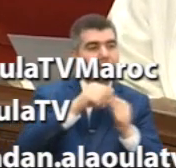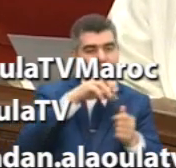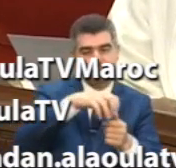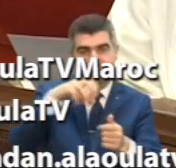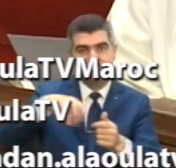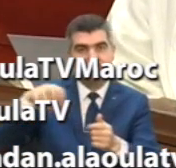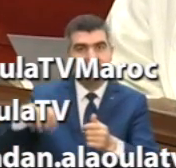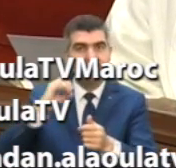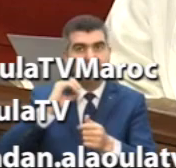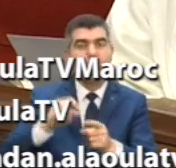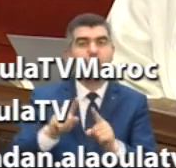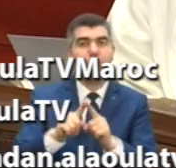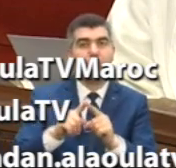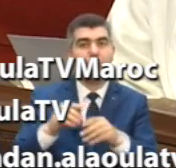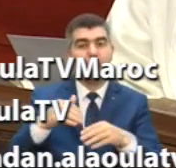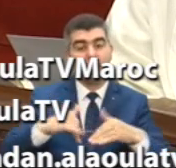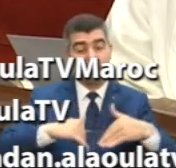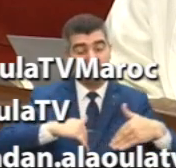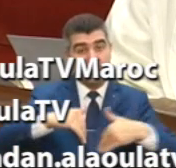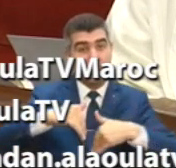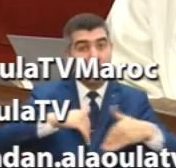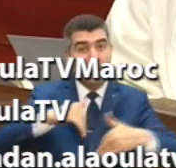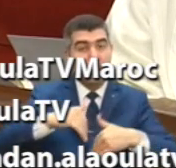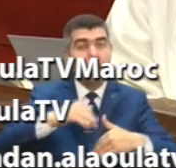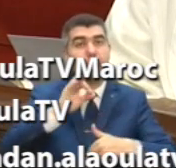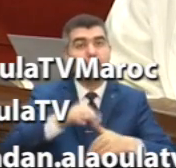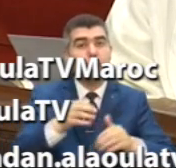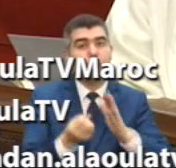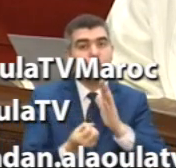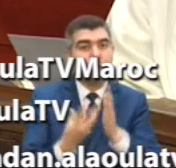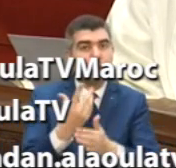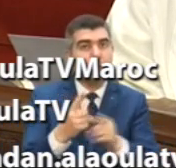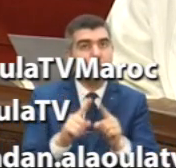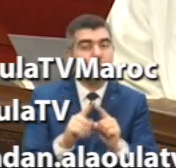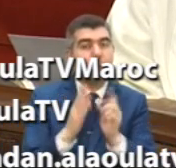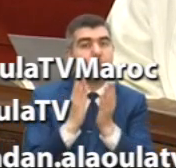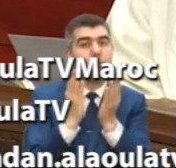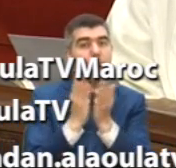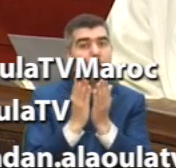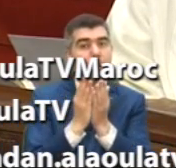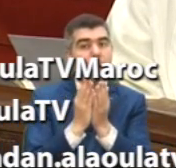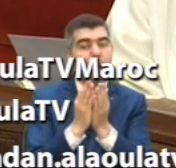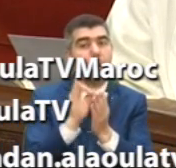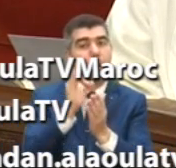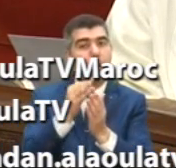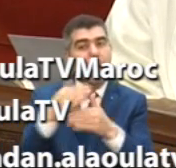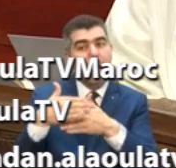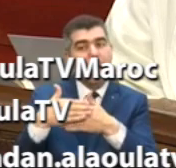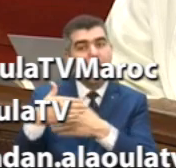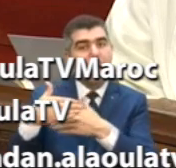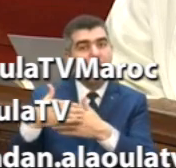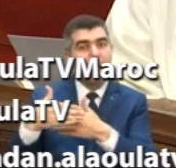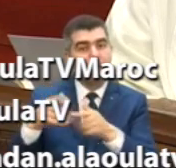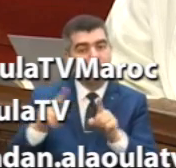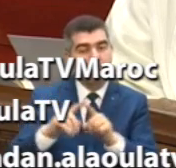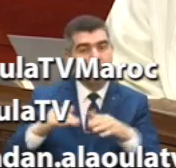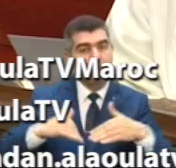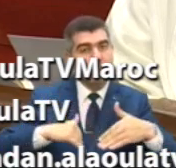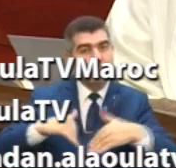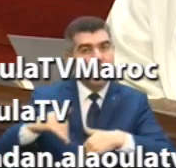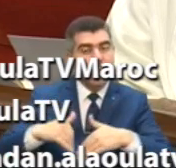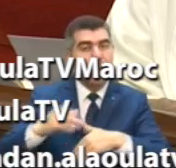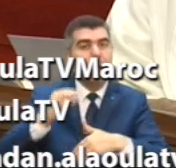توفر البنيه التحتيه، يتم ايضا احداث المؤسسات في مكان ملائم وبعيد عن كل المخاطر التي من